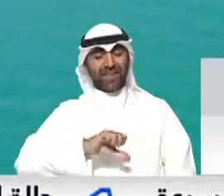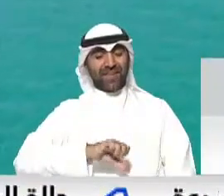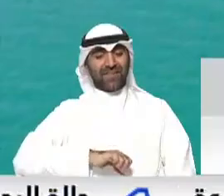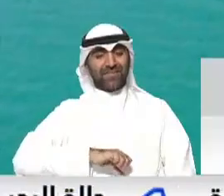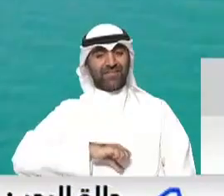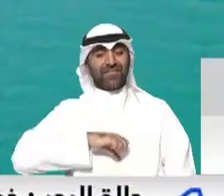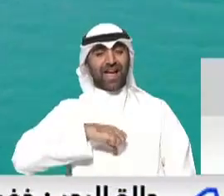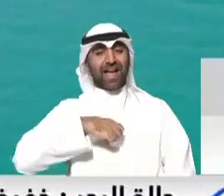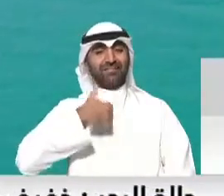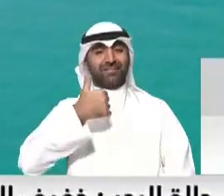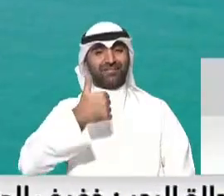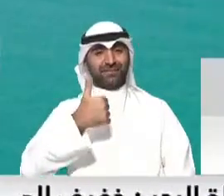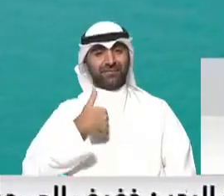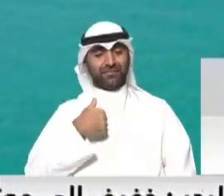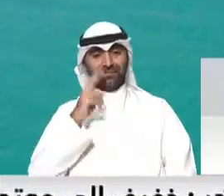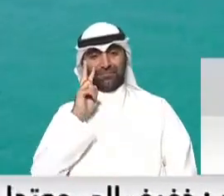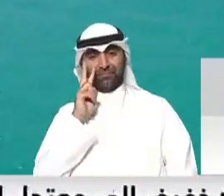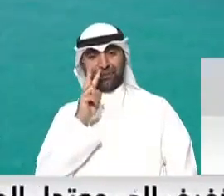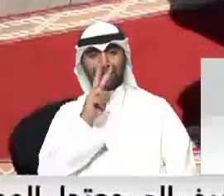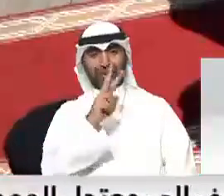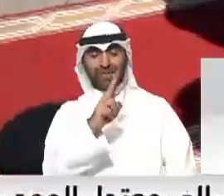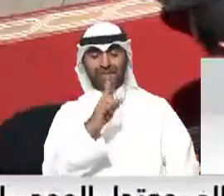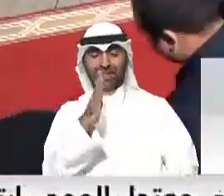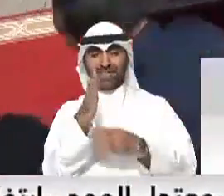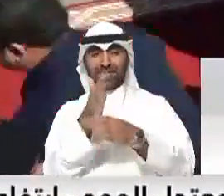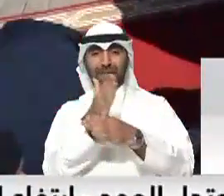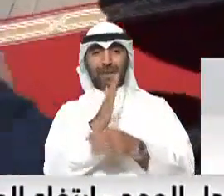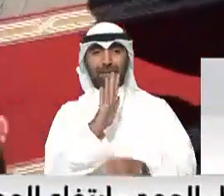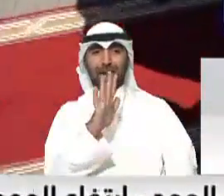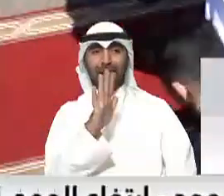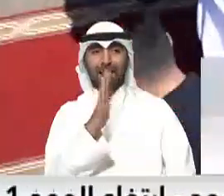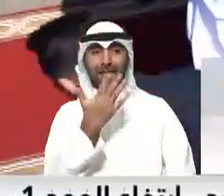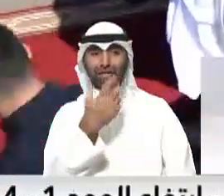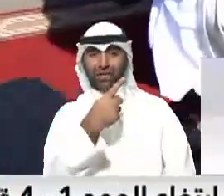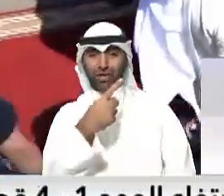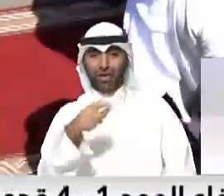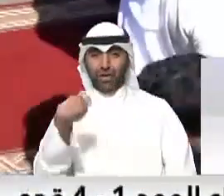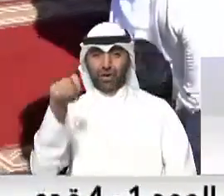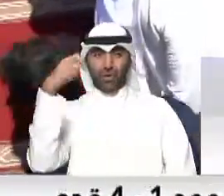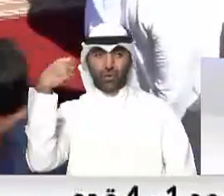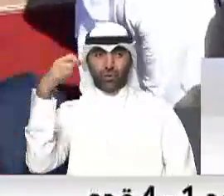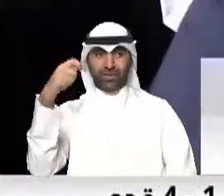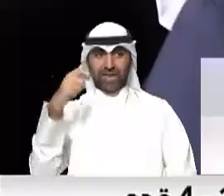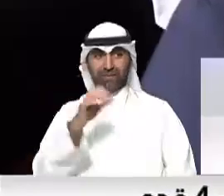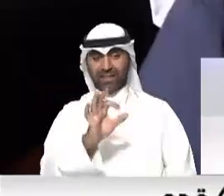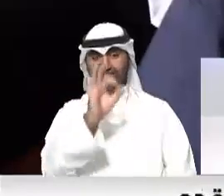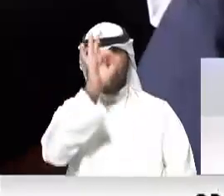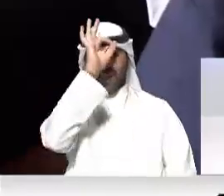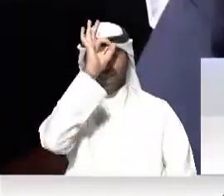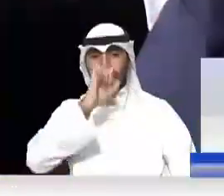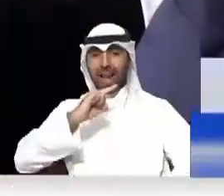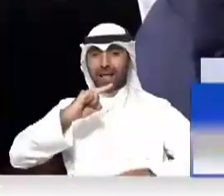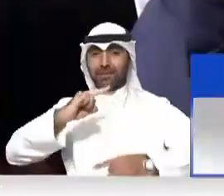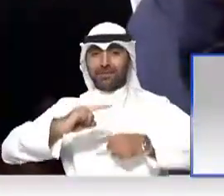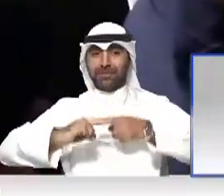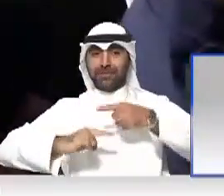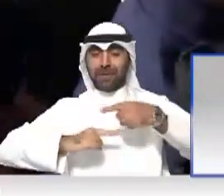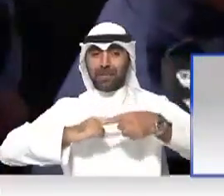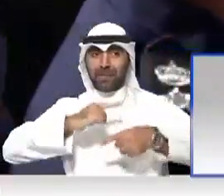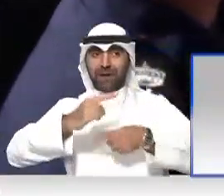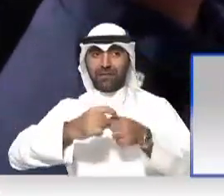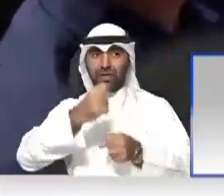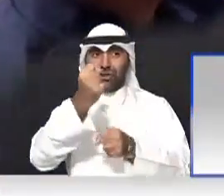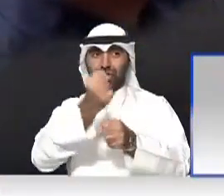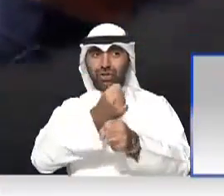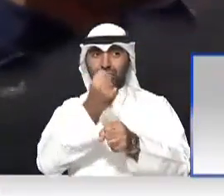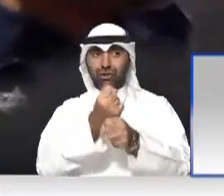في هذه المنظومة الأمنية ولا هنون الباقي في القطاعات. لكن أنا جاي لكم اليوم